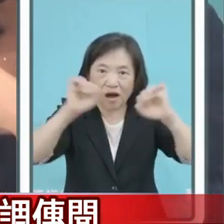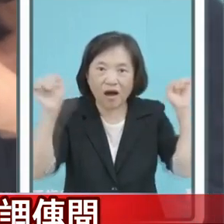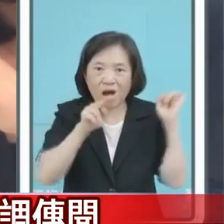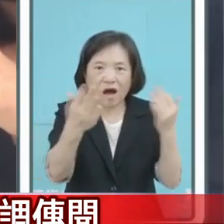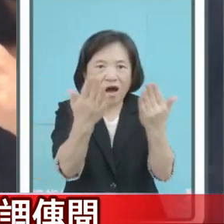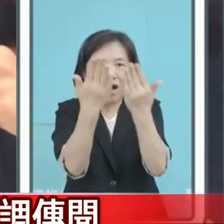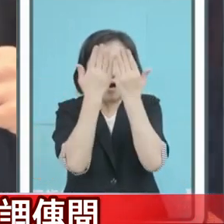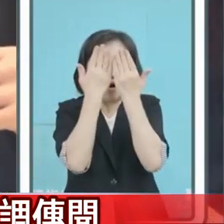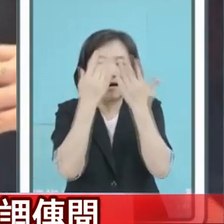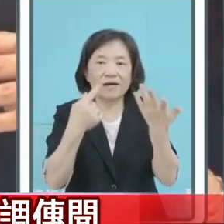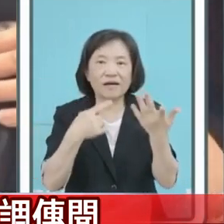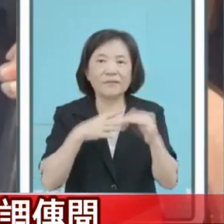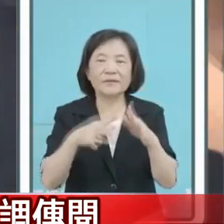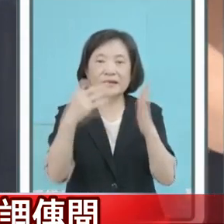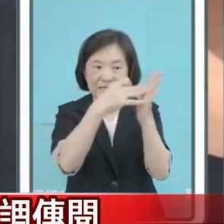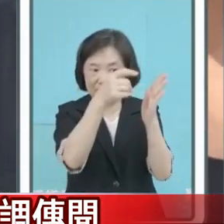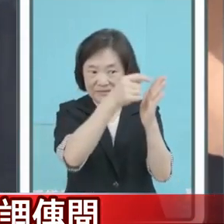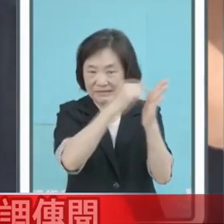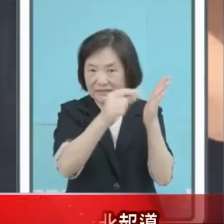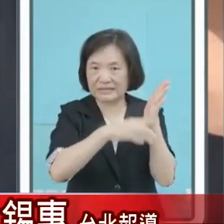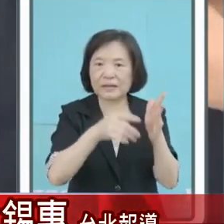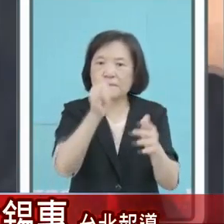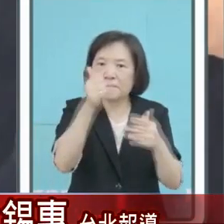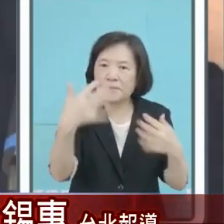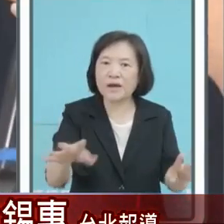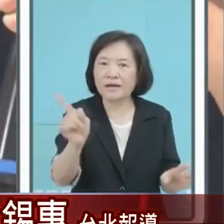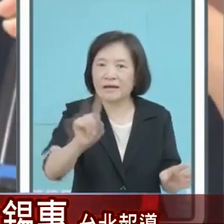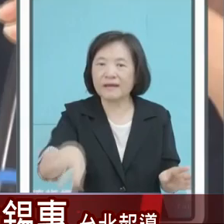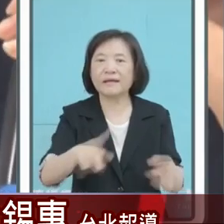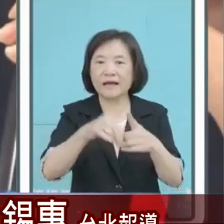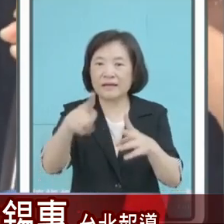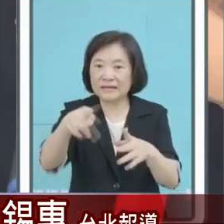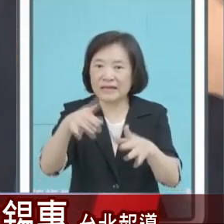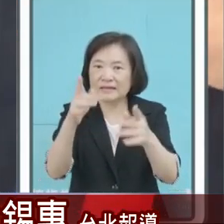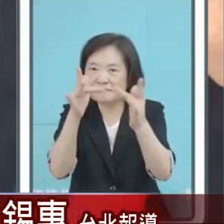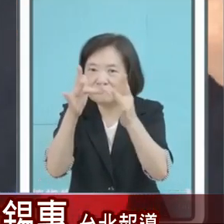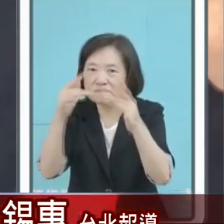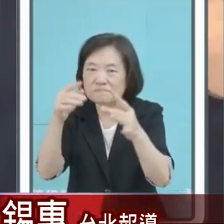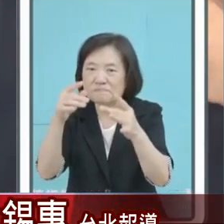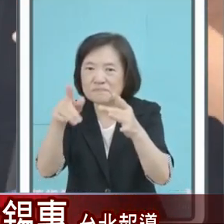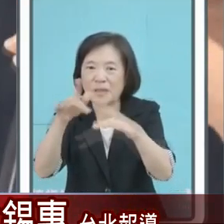众恐慌，也抹煞疫调人员的努力。记者林习慧台北报道。